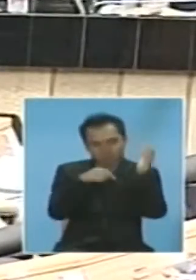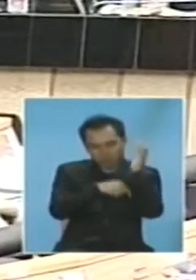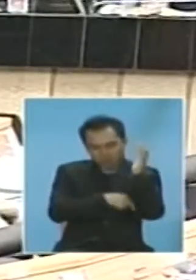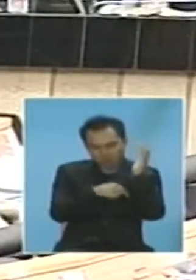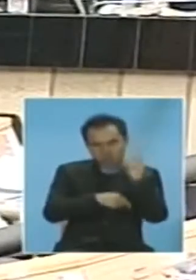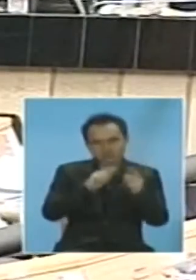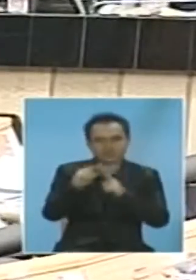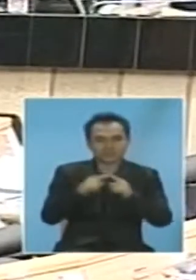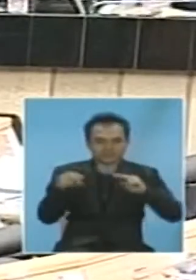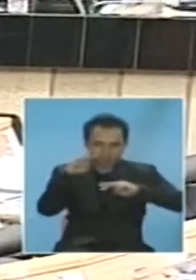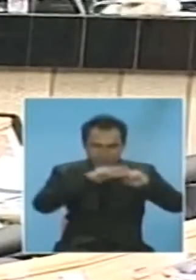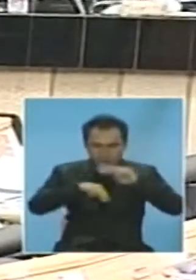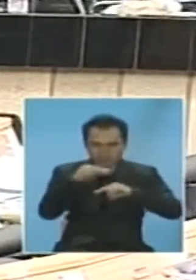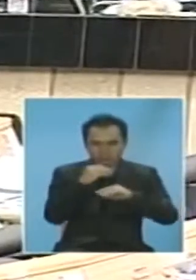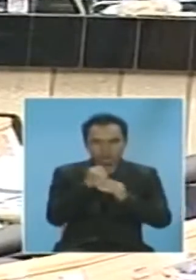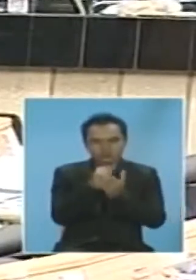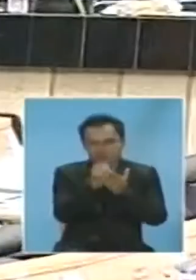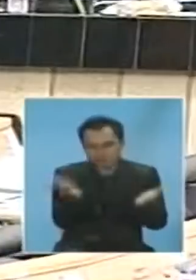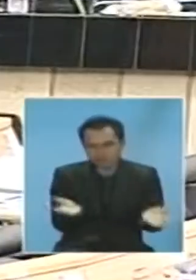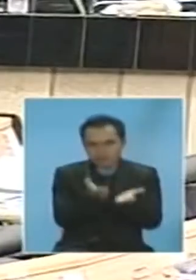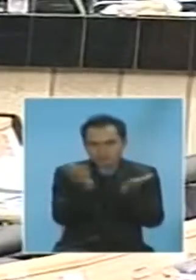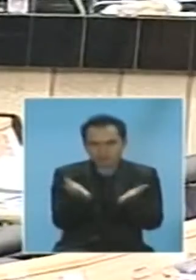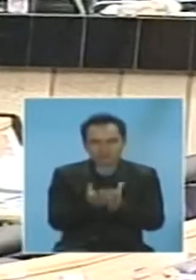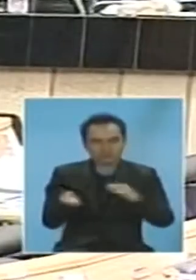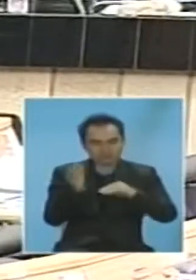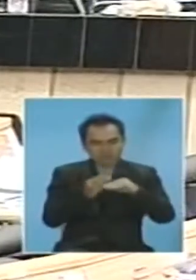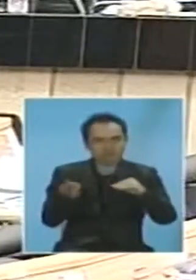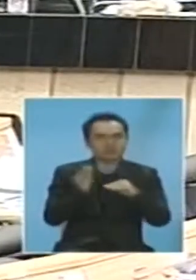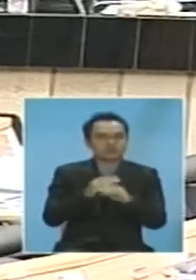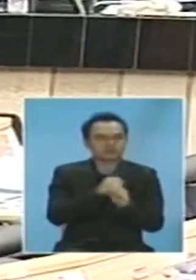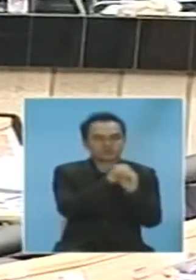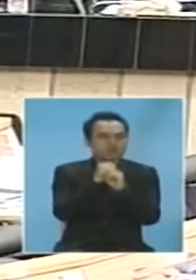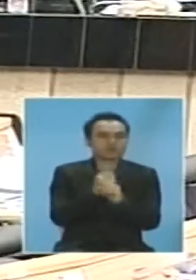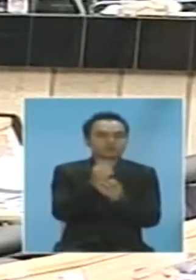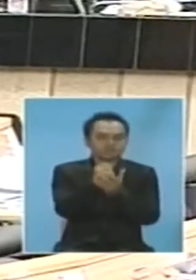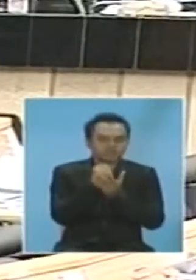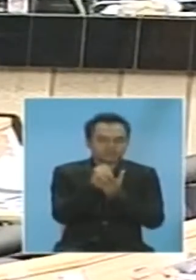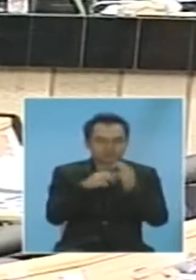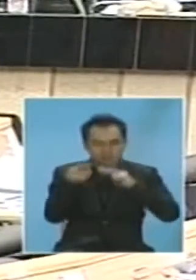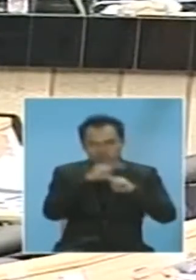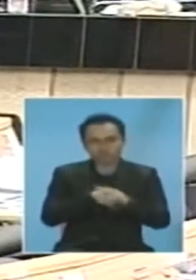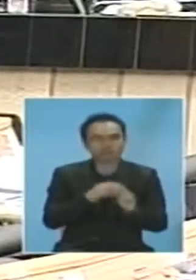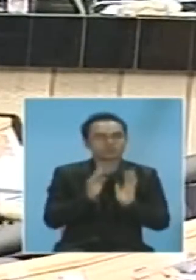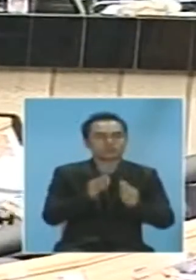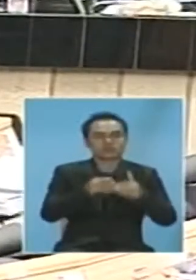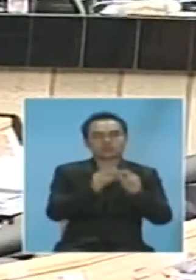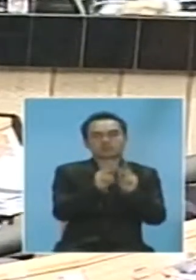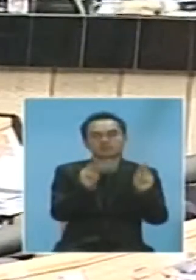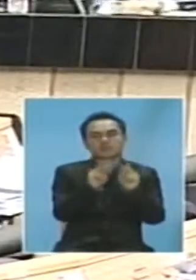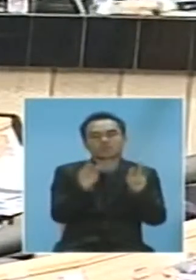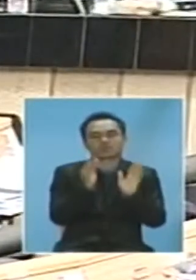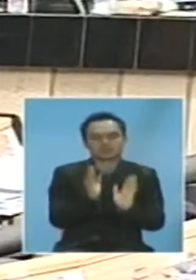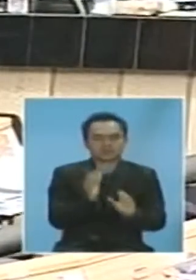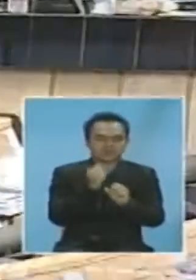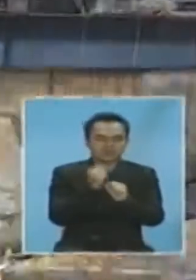ออกมาตรการเสริมและมาตรการเพิ่มเติมต่างๆเพื่อป้องกันการทุจริตรวมทั้งตั้งคณะทำงานเพื่อตรวจสอบปัญหาการทุจ